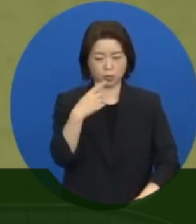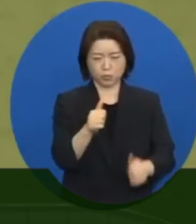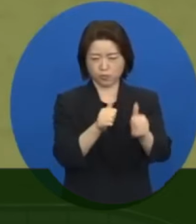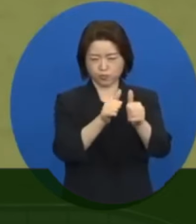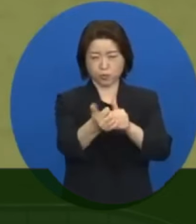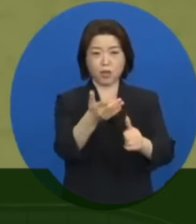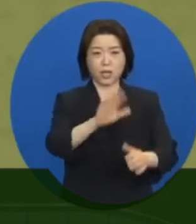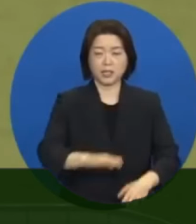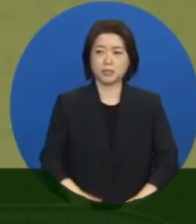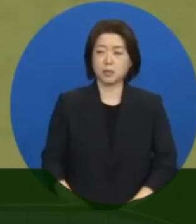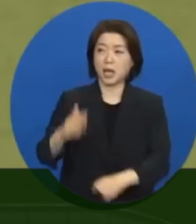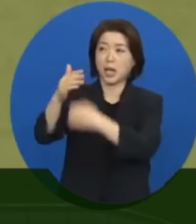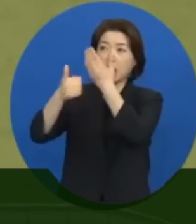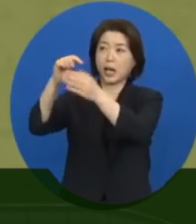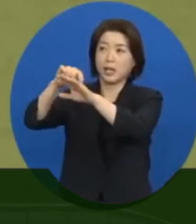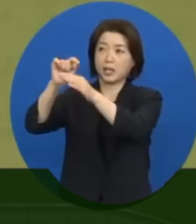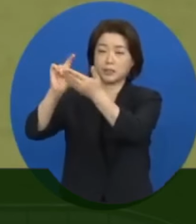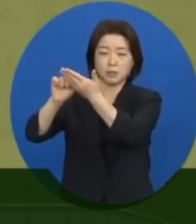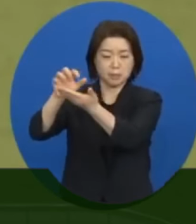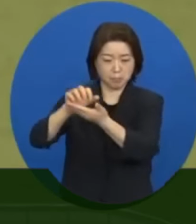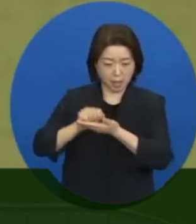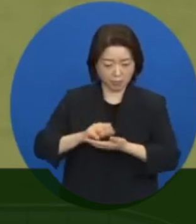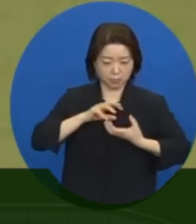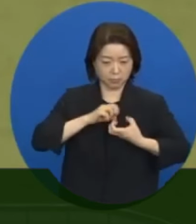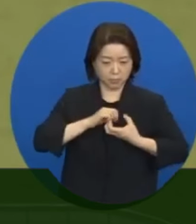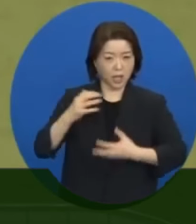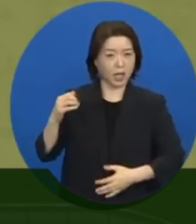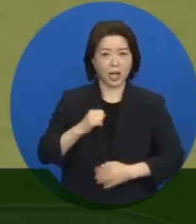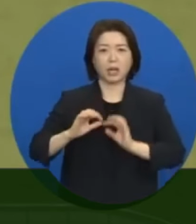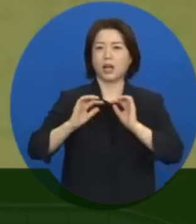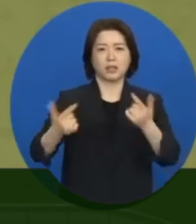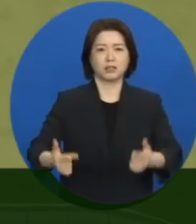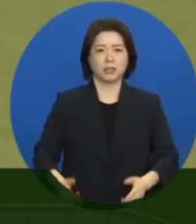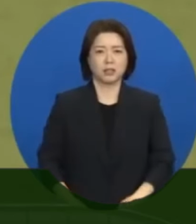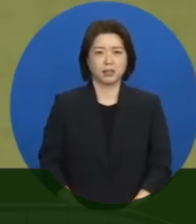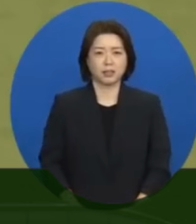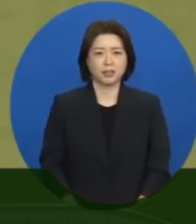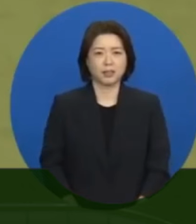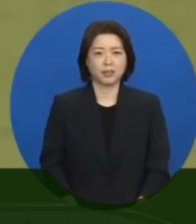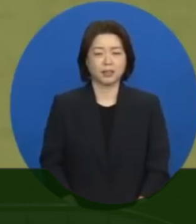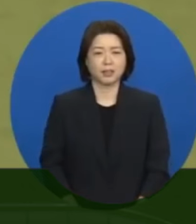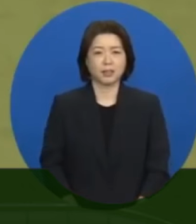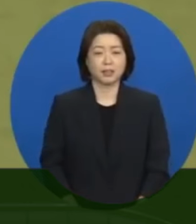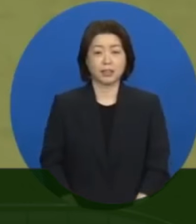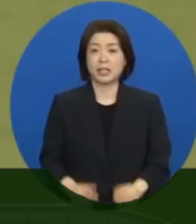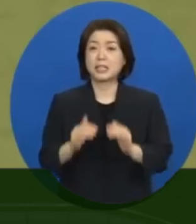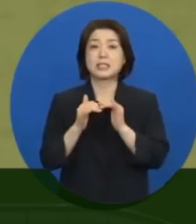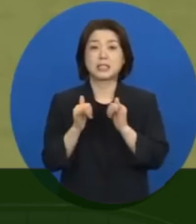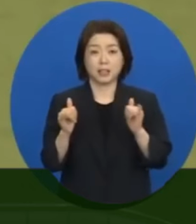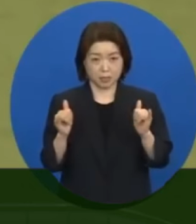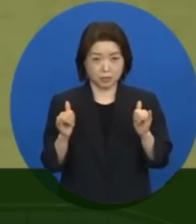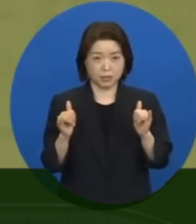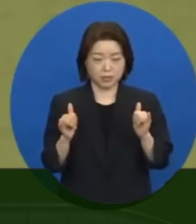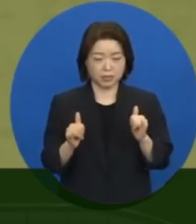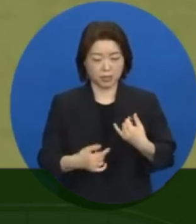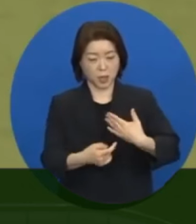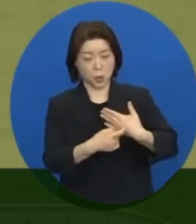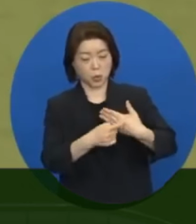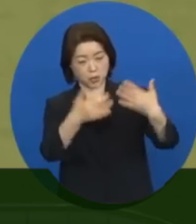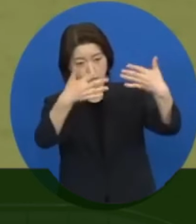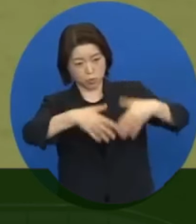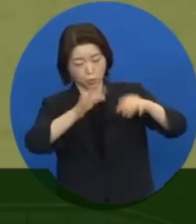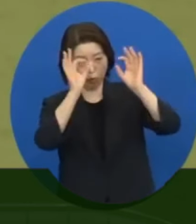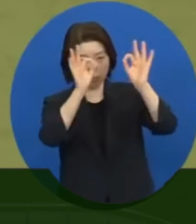하나님의 심장 하나님의 마음을 가진 자는 아니었습니다 사람은요 외적인 조건을